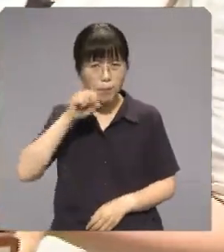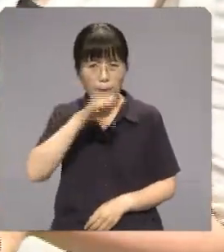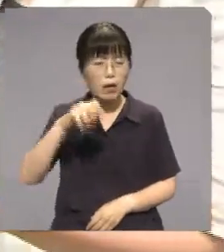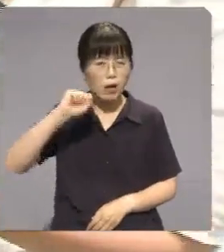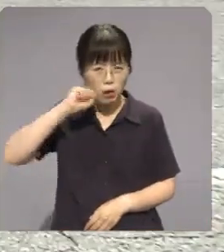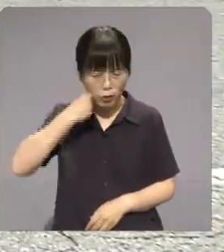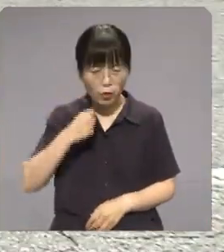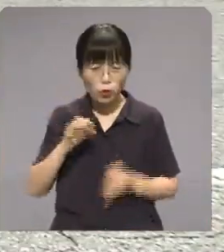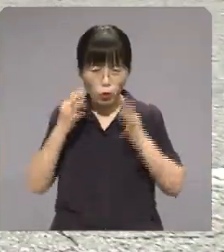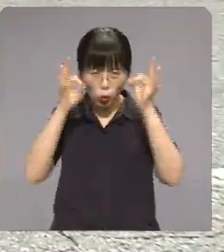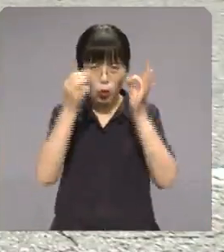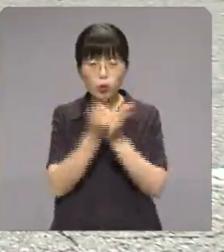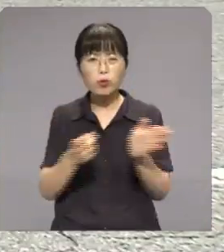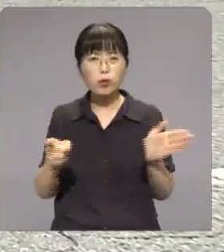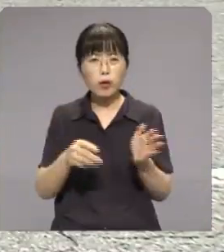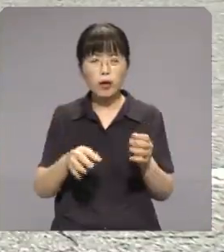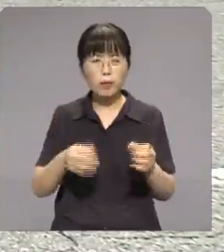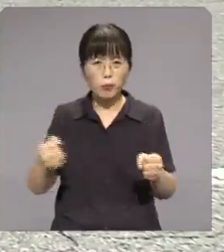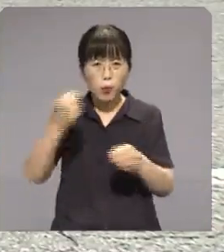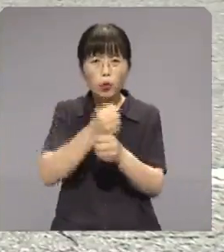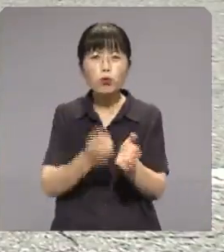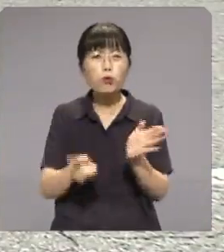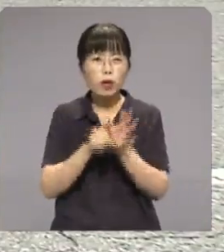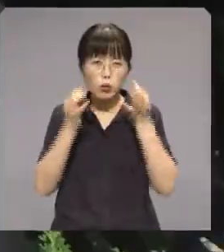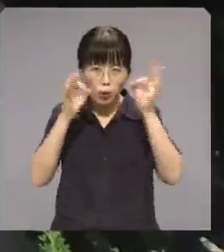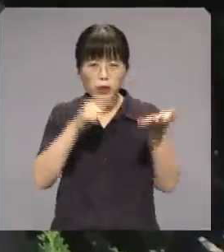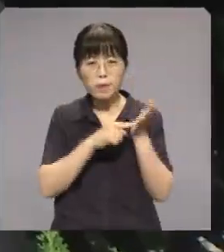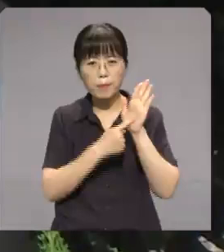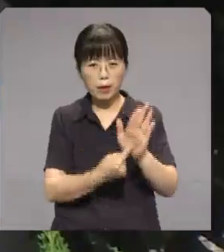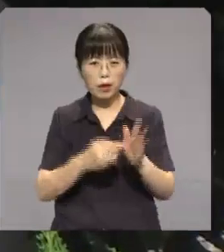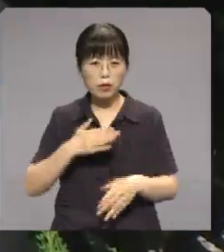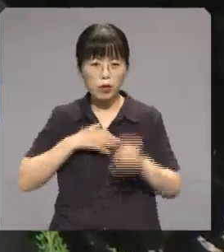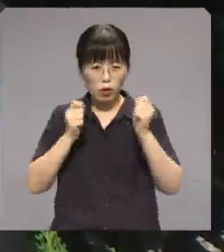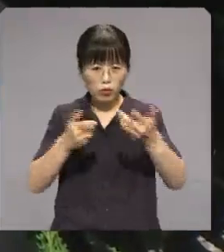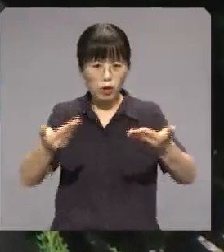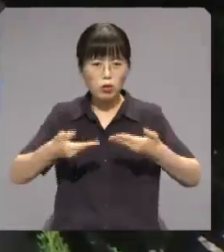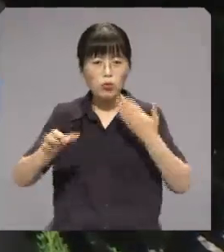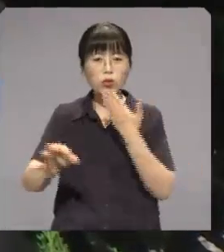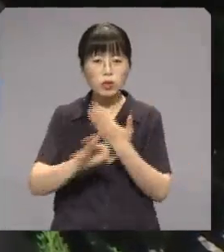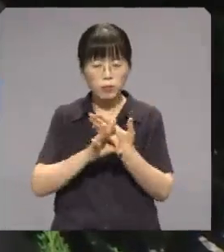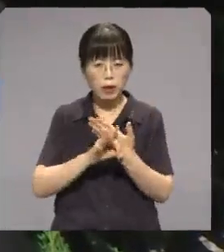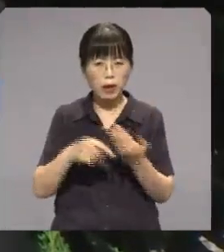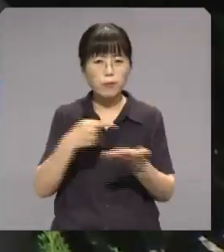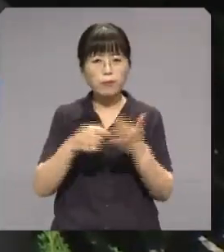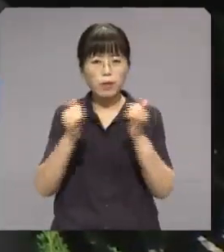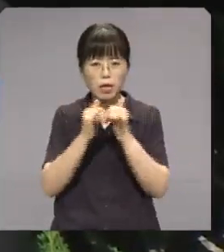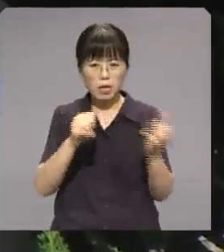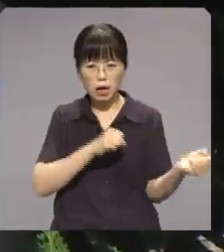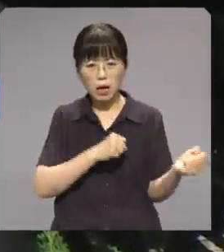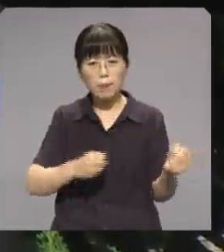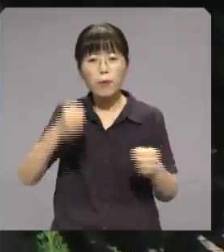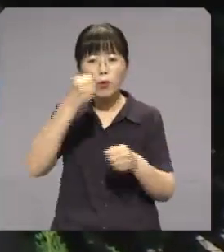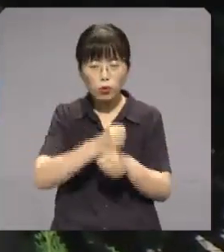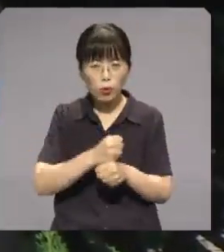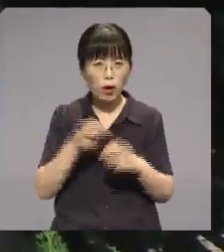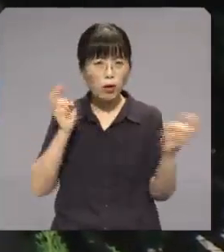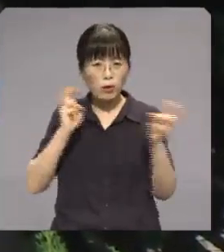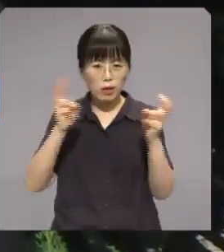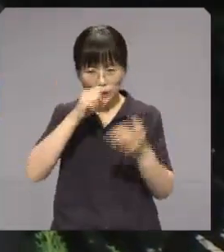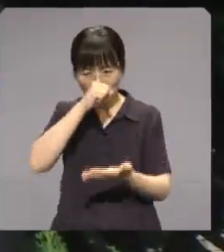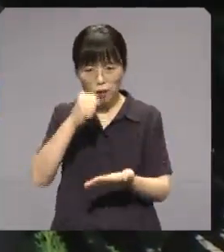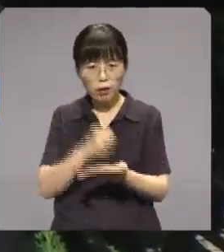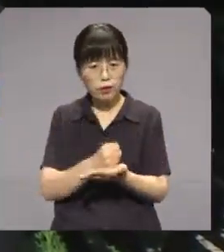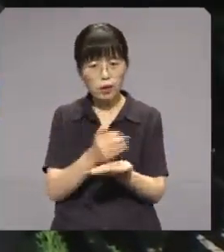위해 노력하겠다고 고개를 숙였습니다. 저희에게 기회를 주신다면 피해자 복구와